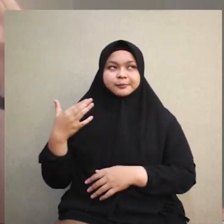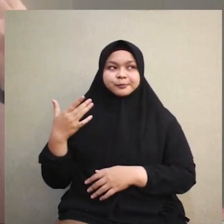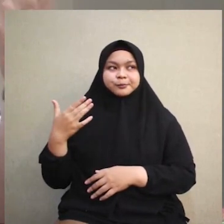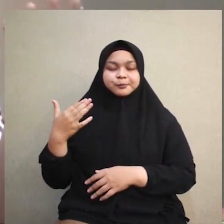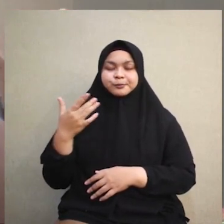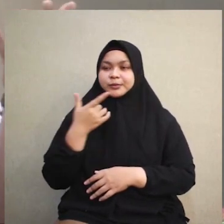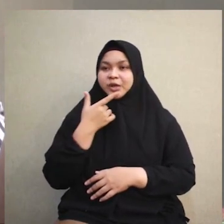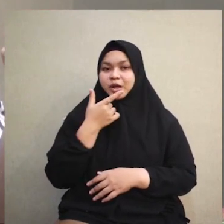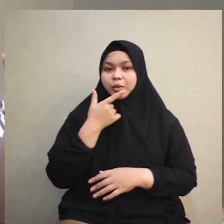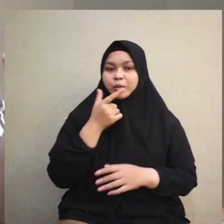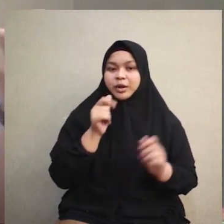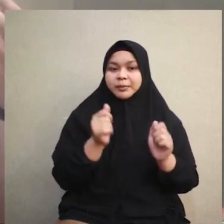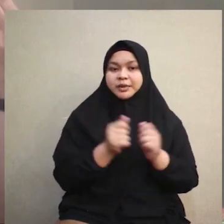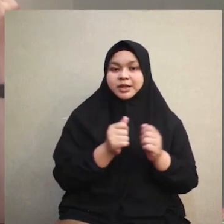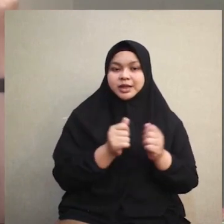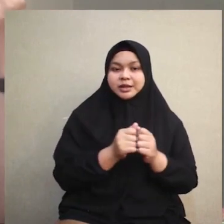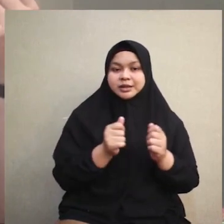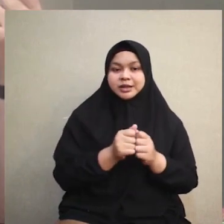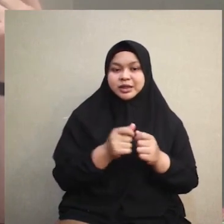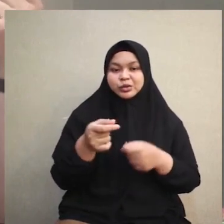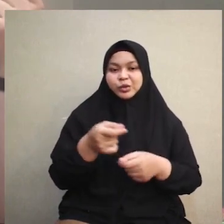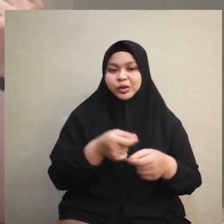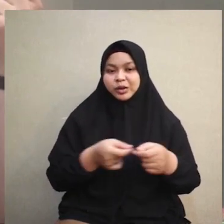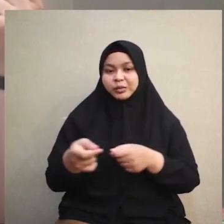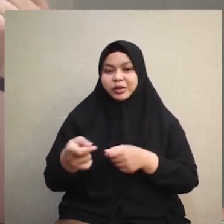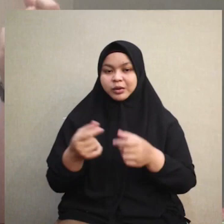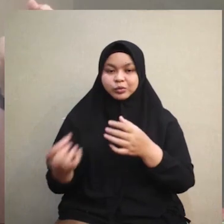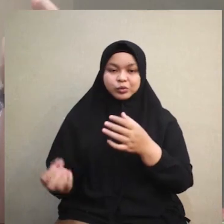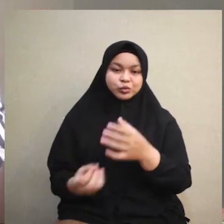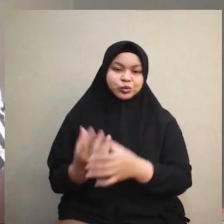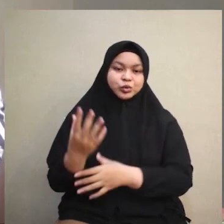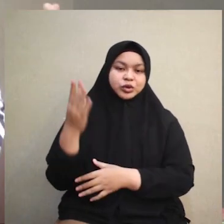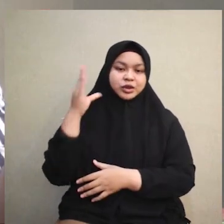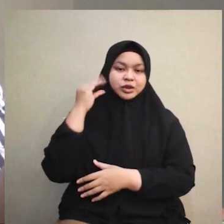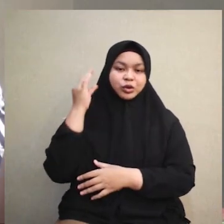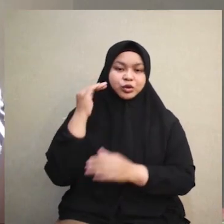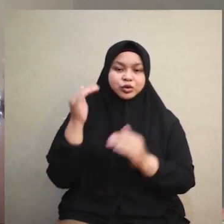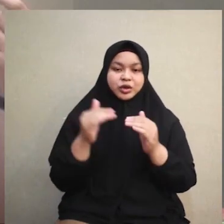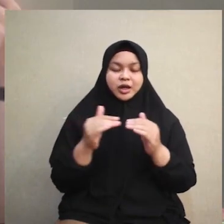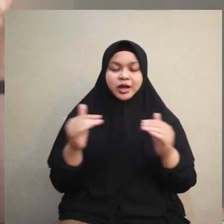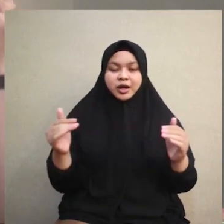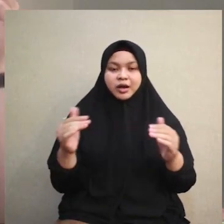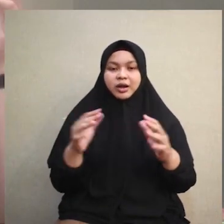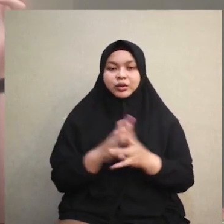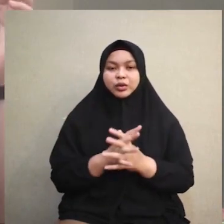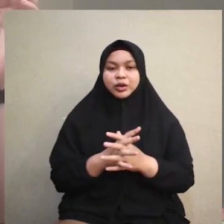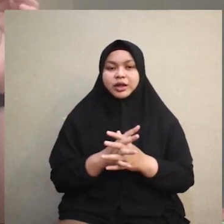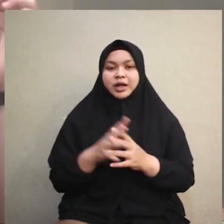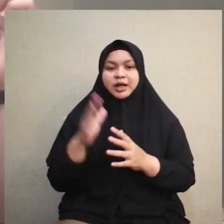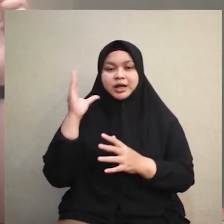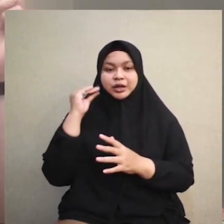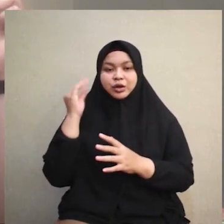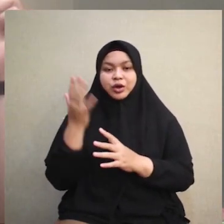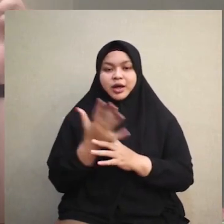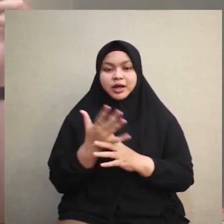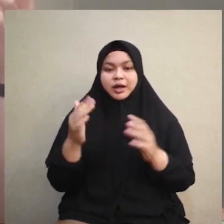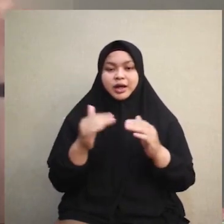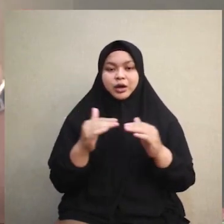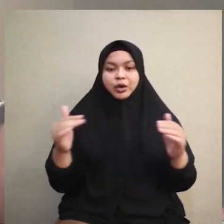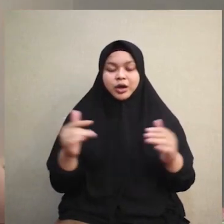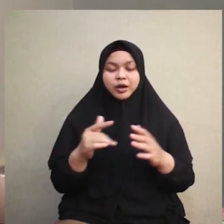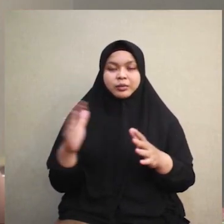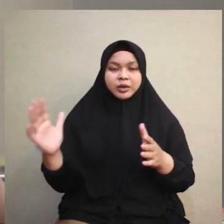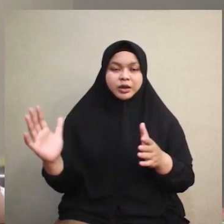perjanjian jual beli dan lain-lain yang itu berpotensi memunculkan isu keadilan isu hukum di situ sehingga isu akses kehadiran pun sebenarnya juga